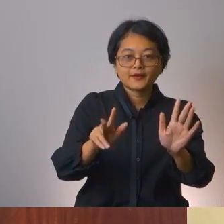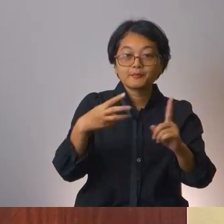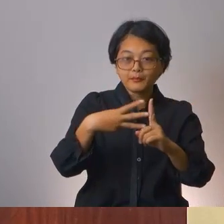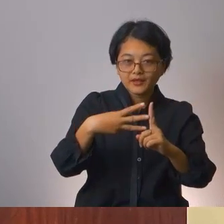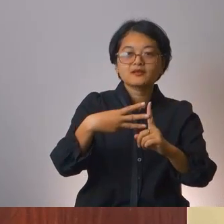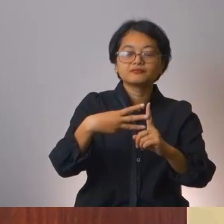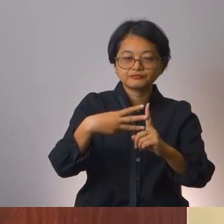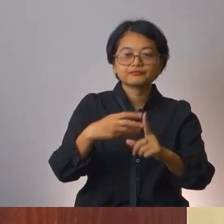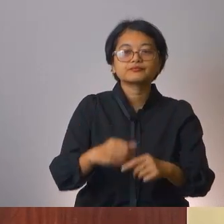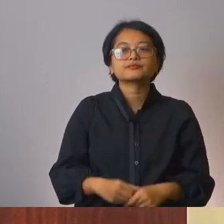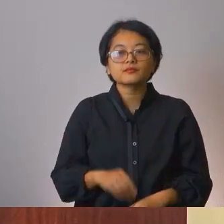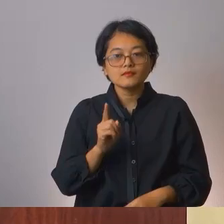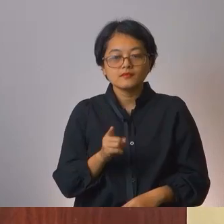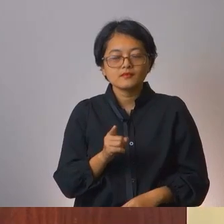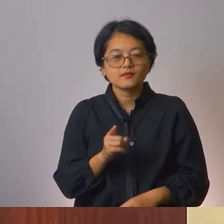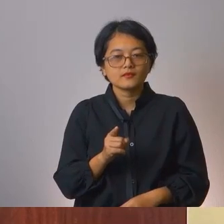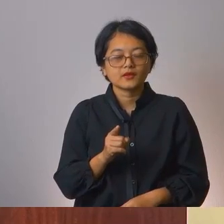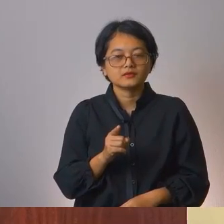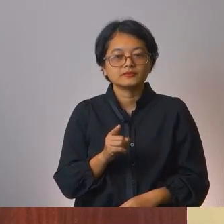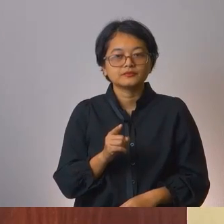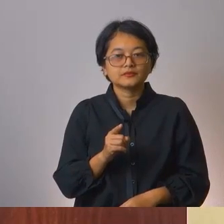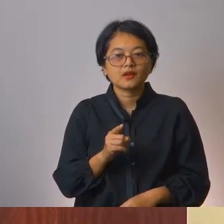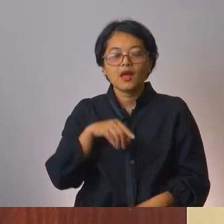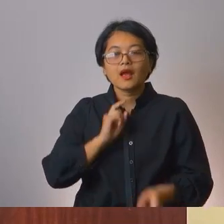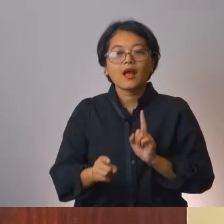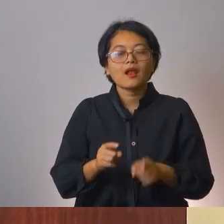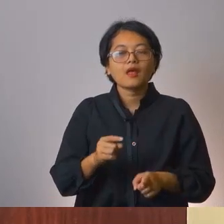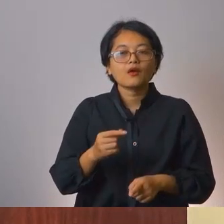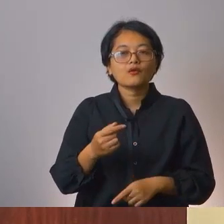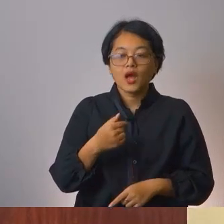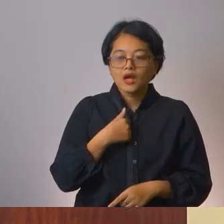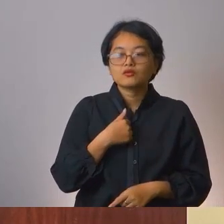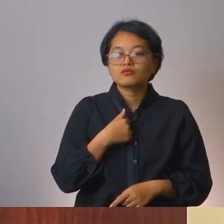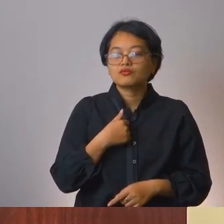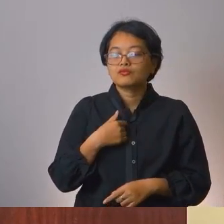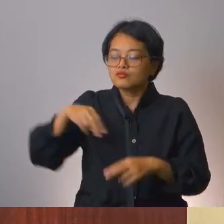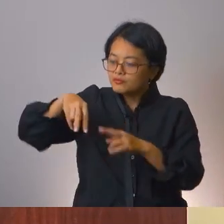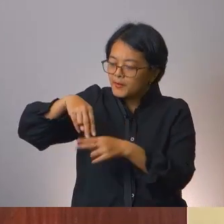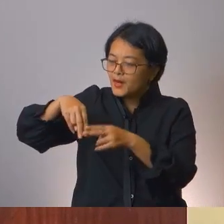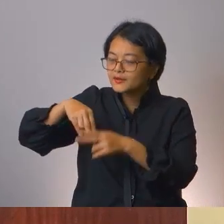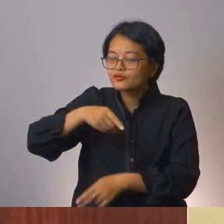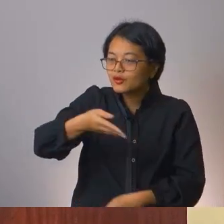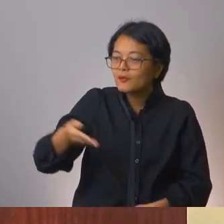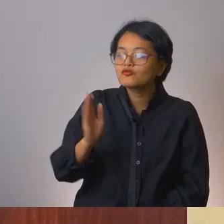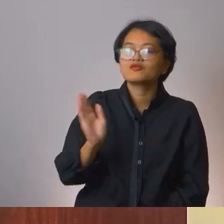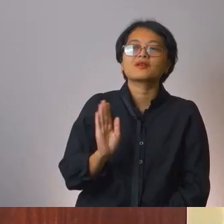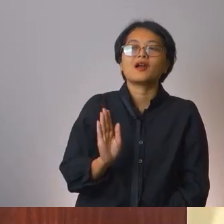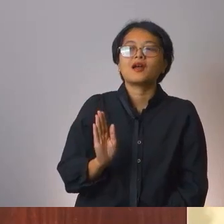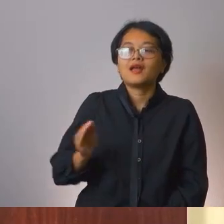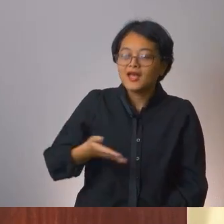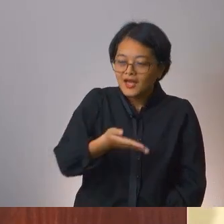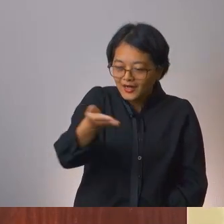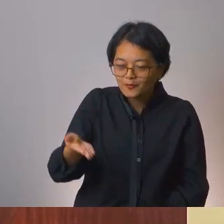Di sana dikatakan, jikalau aku tidak membasuh engkau, engkau tidak mendapat bagian dalam